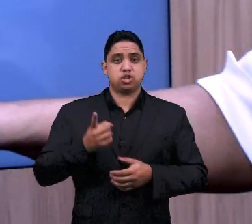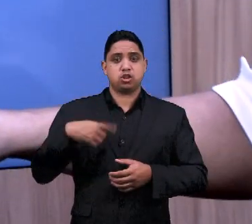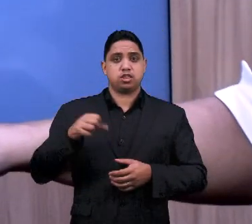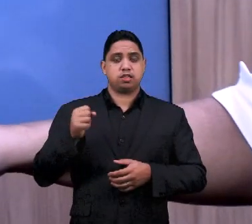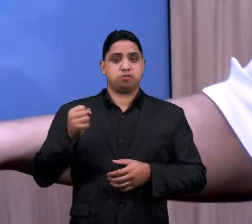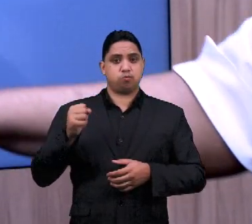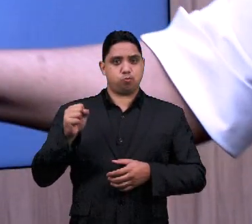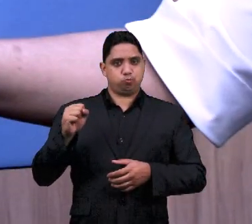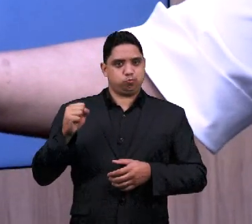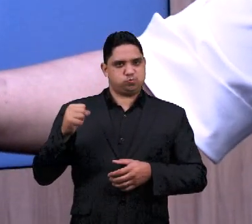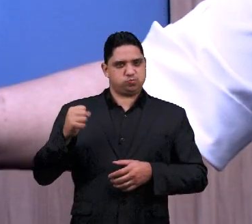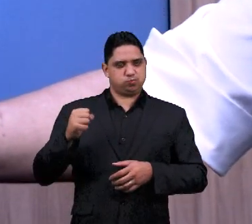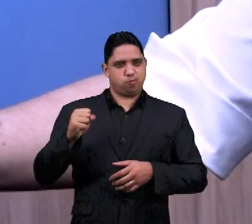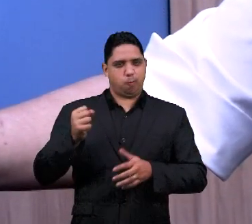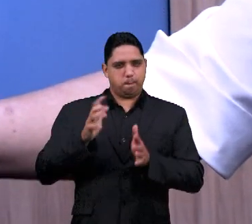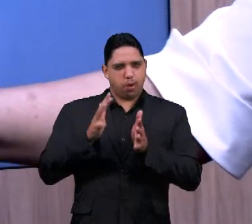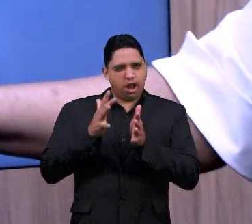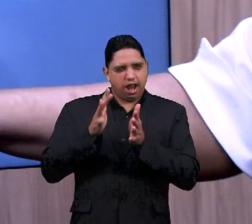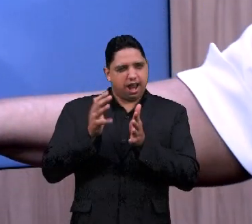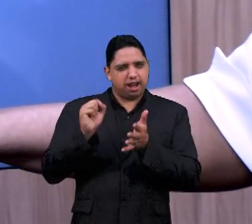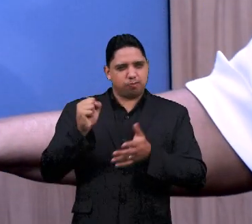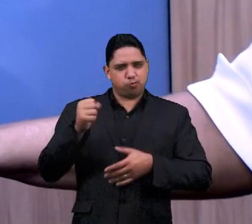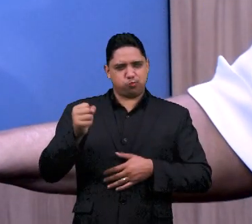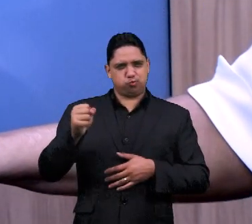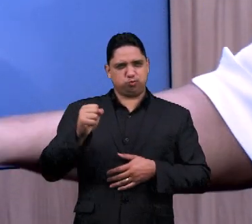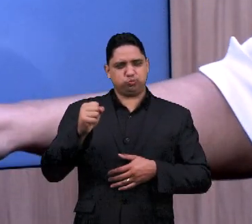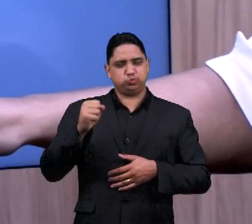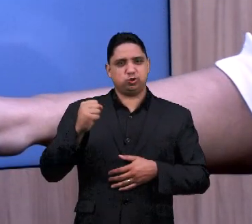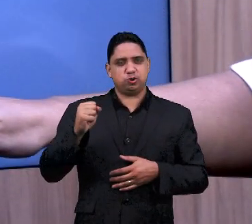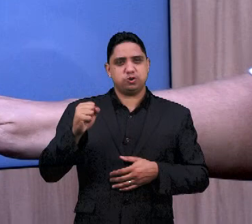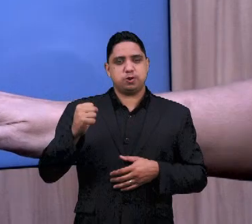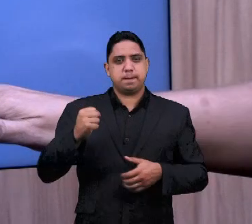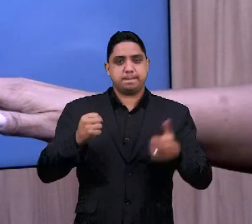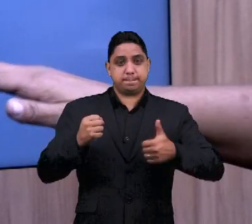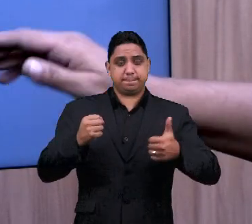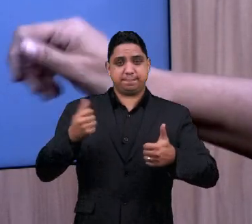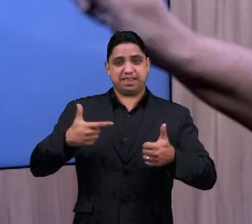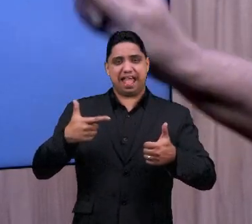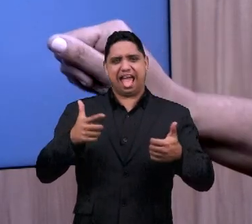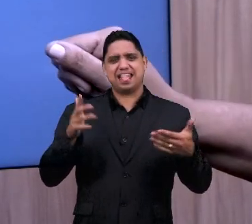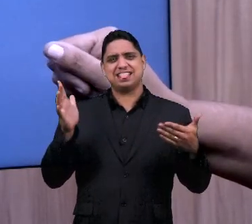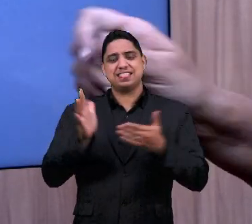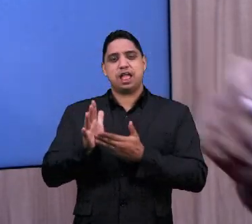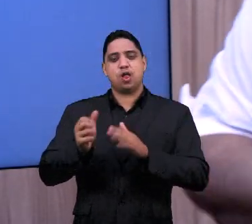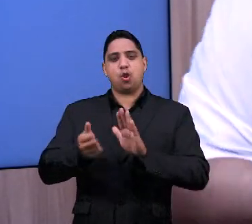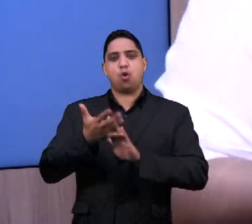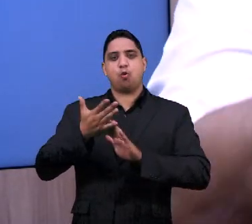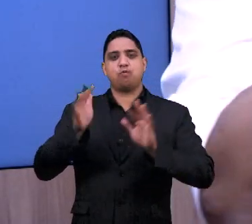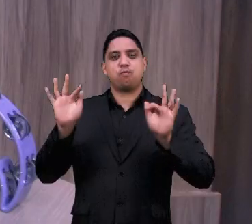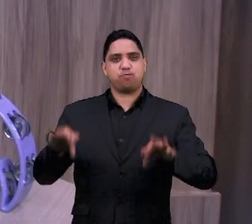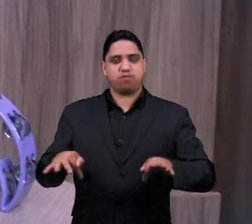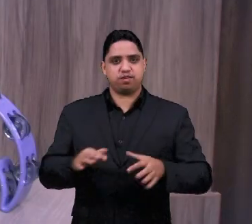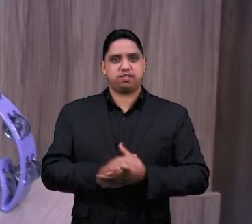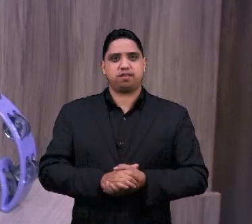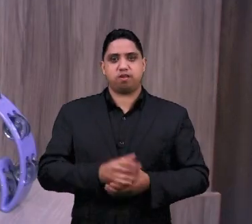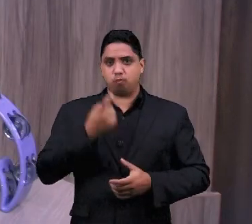on va retenir le premier et deuxième temps jusqu'à la fin de la louange.